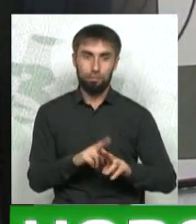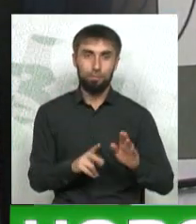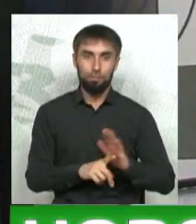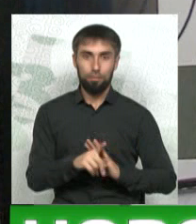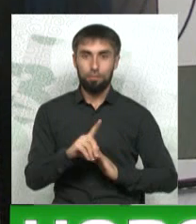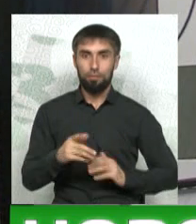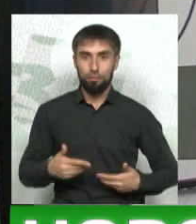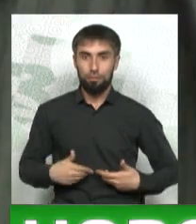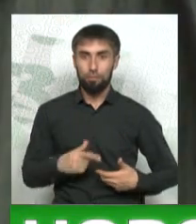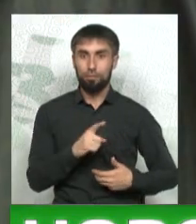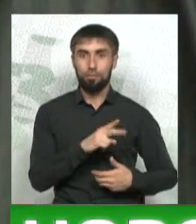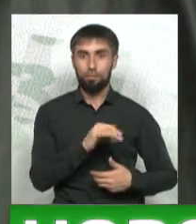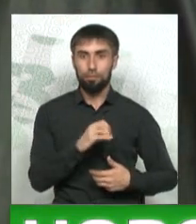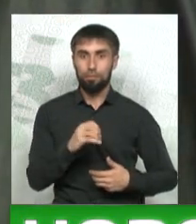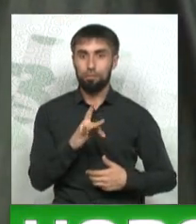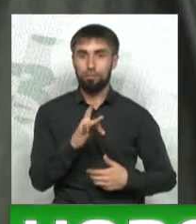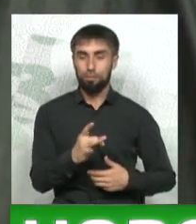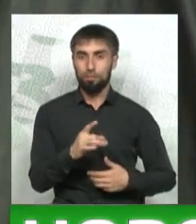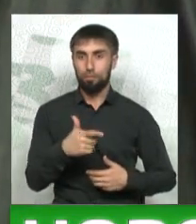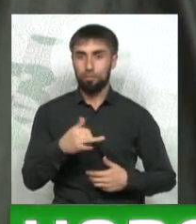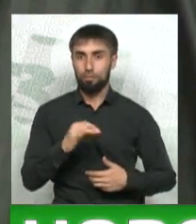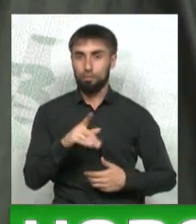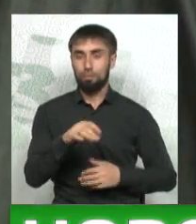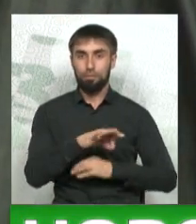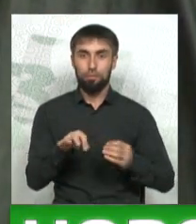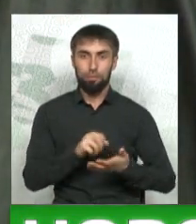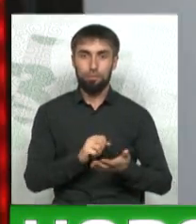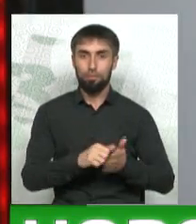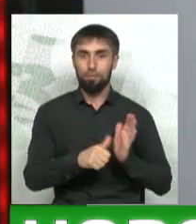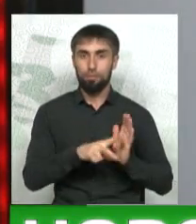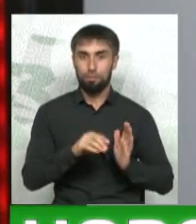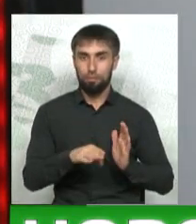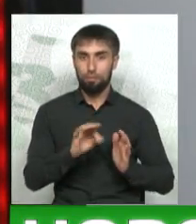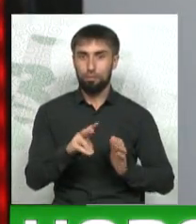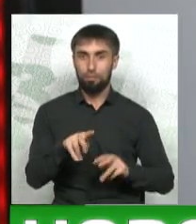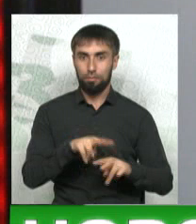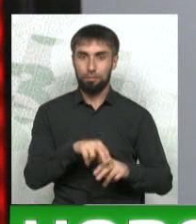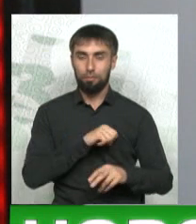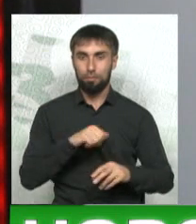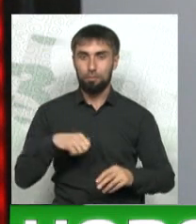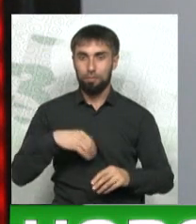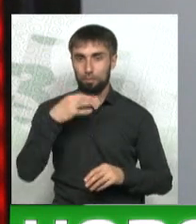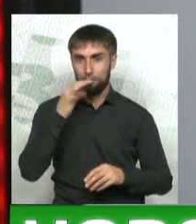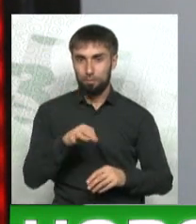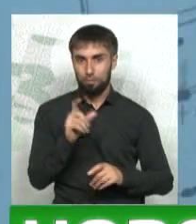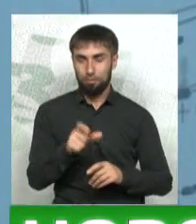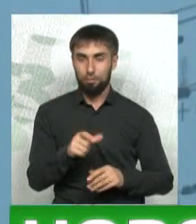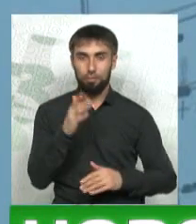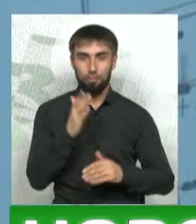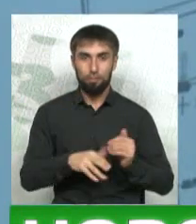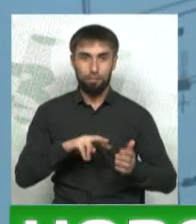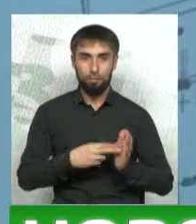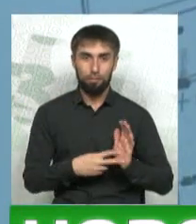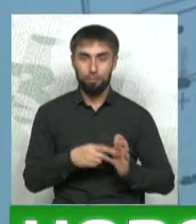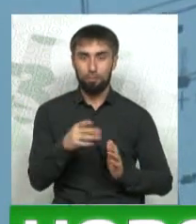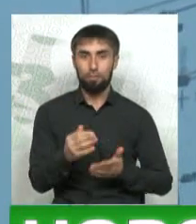начинается жизнь здания. Рашид Гулоев проектированием занимается около 6 лет. Он здесь один из самых опытных. Окончательный план